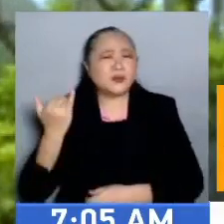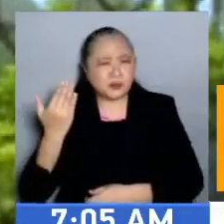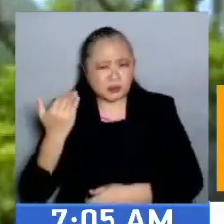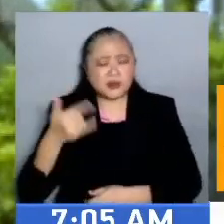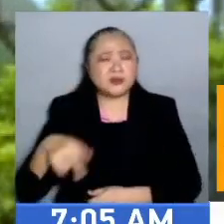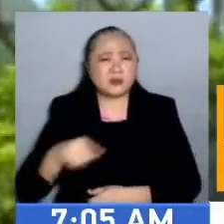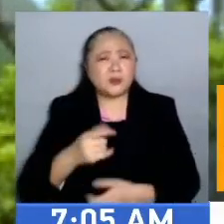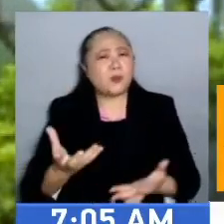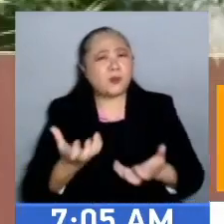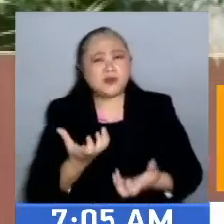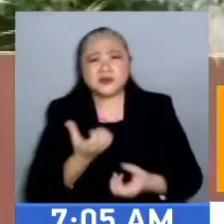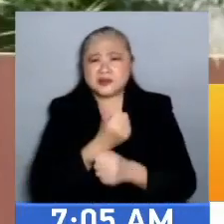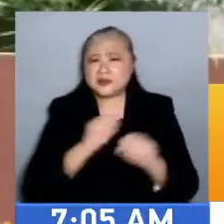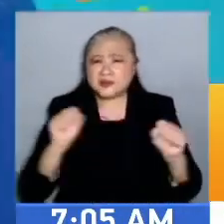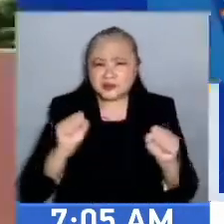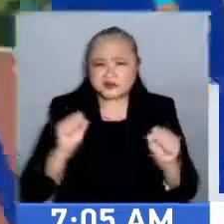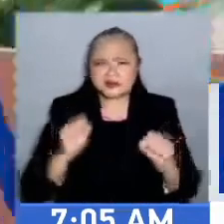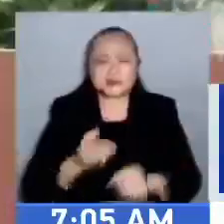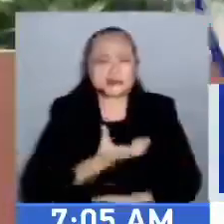seguridad.